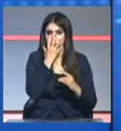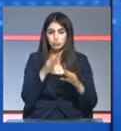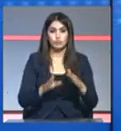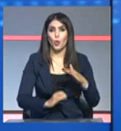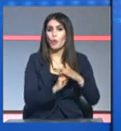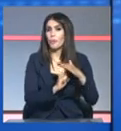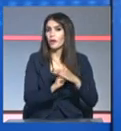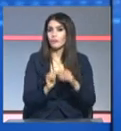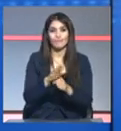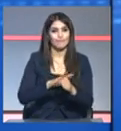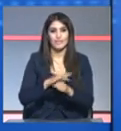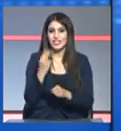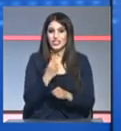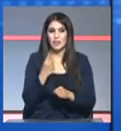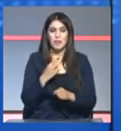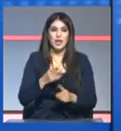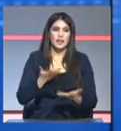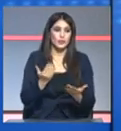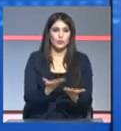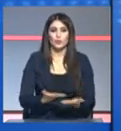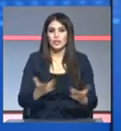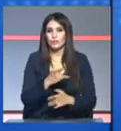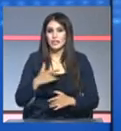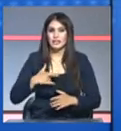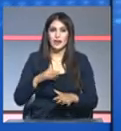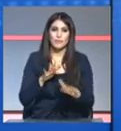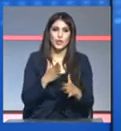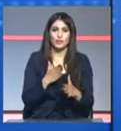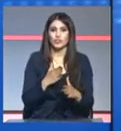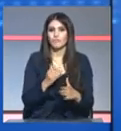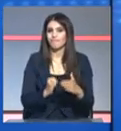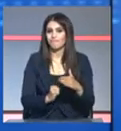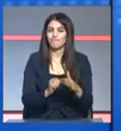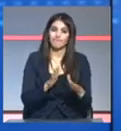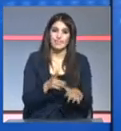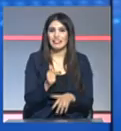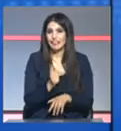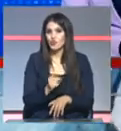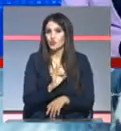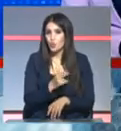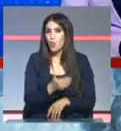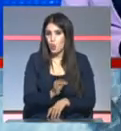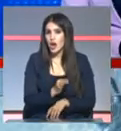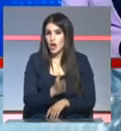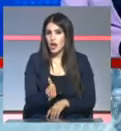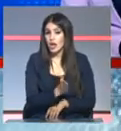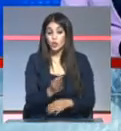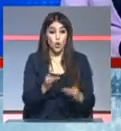ي المستشفيات على خاطر وحتى ال معناها الصحي بصفه عامه معنا في الفين